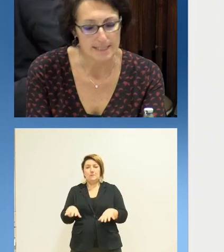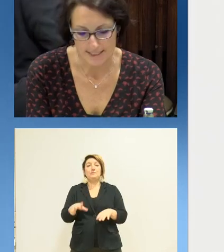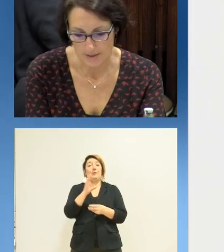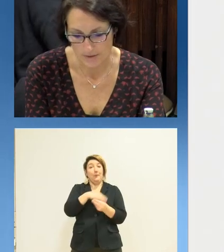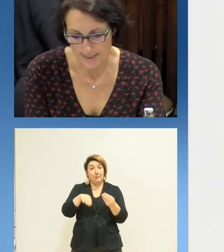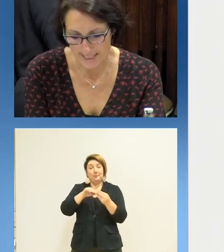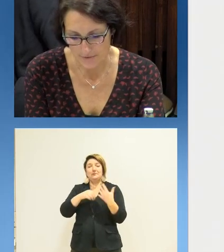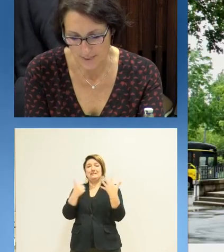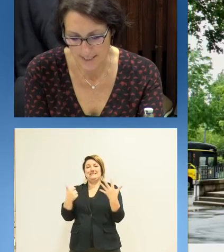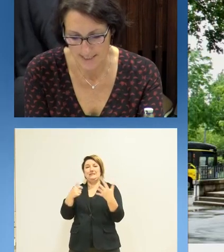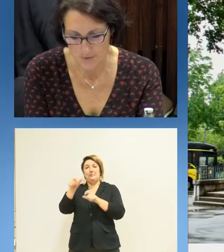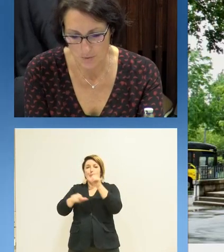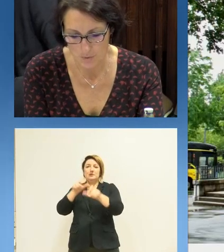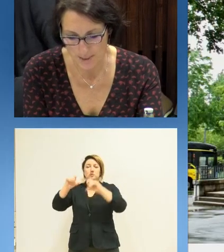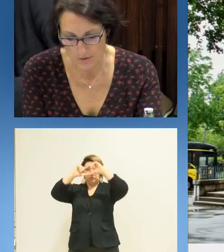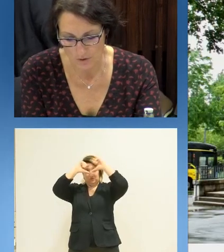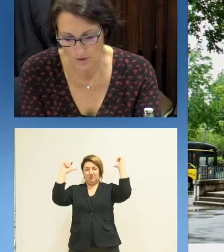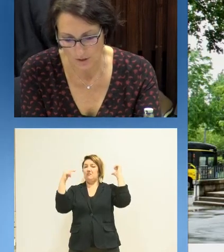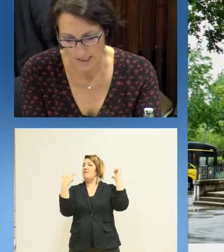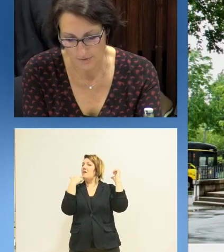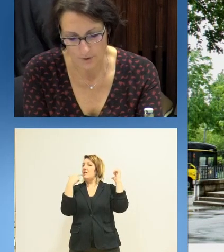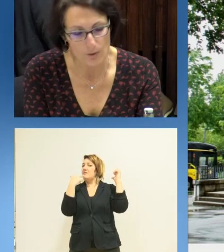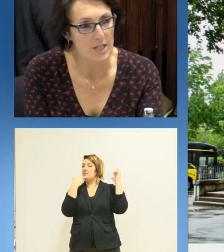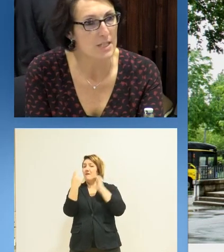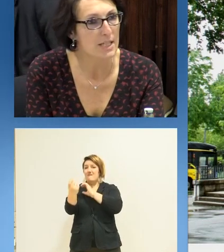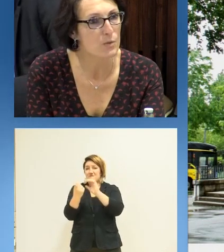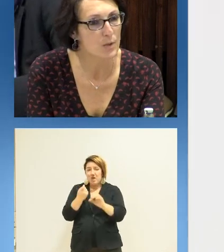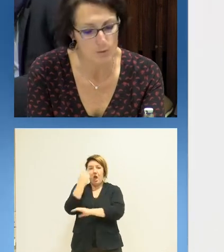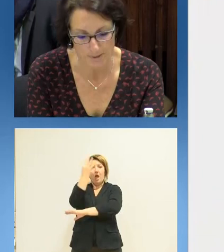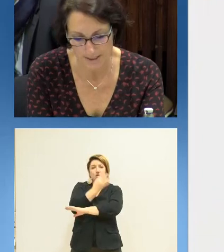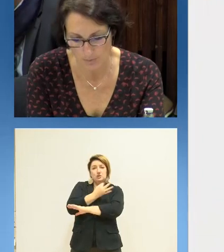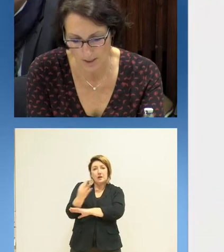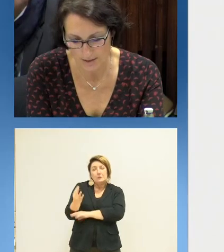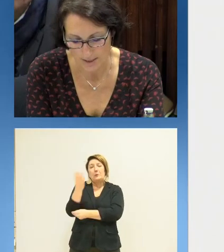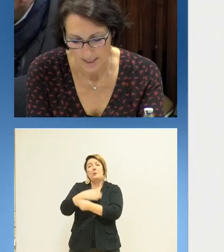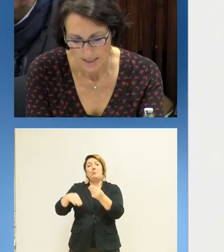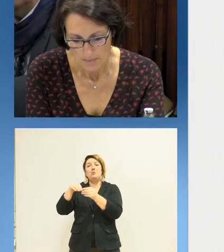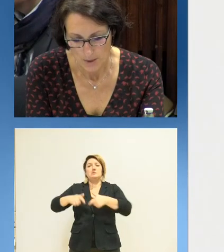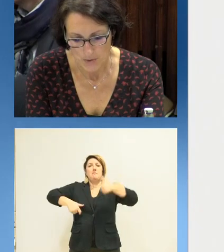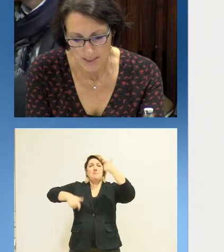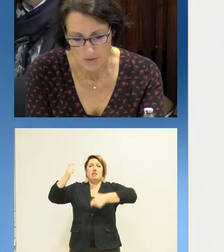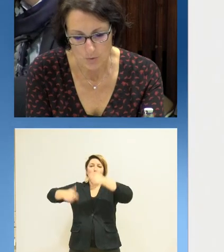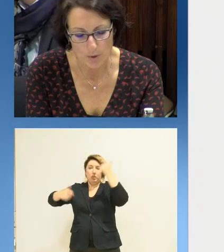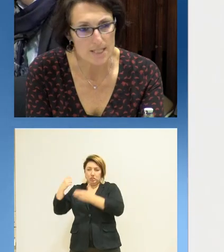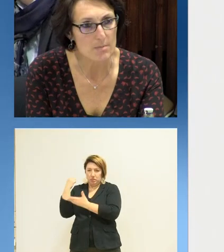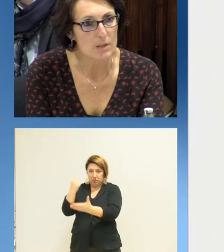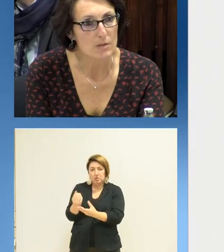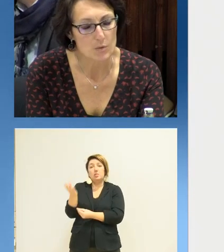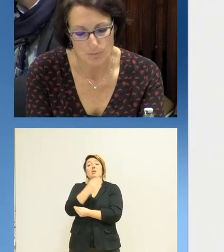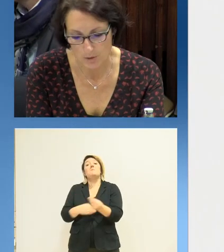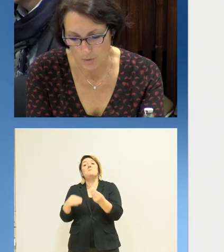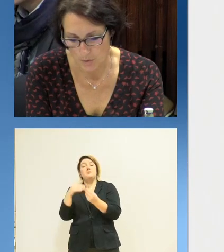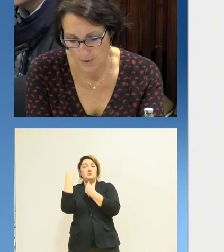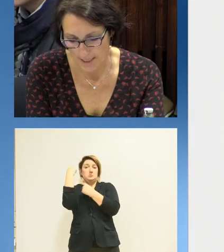personnalités qualifiées issues du secteur à la fois de l'architecturé du patrimoine mais aussi du tourisme